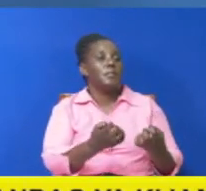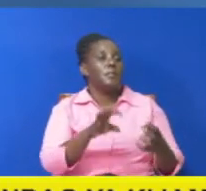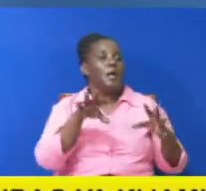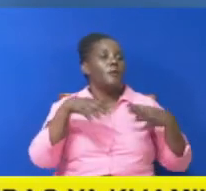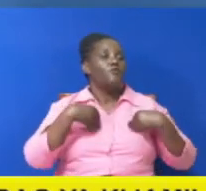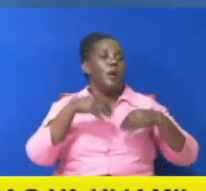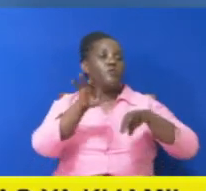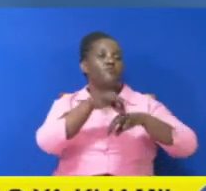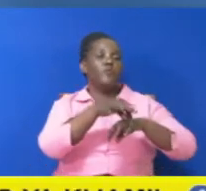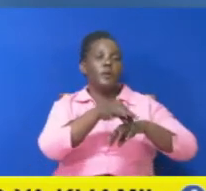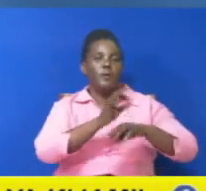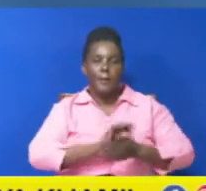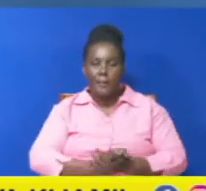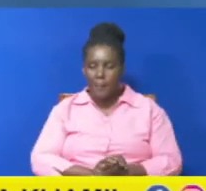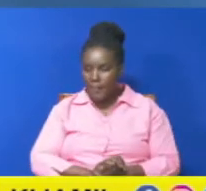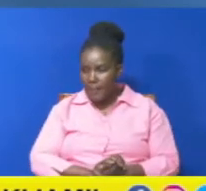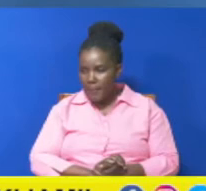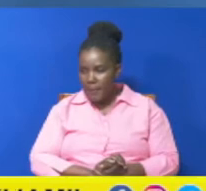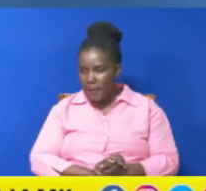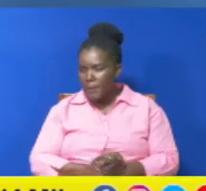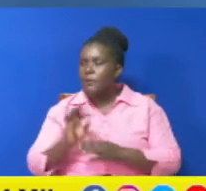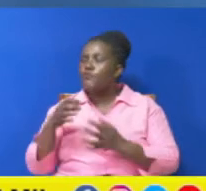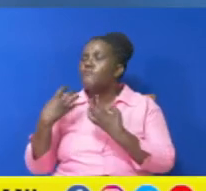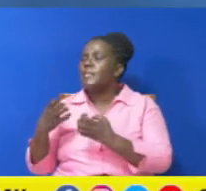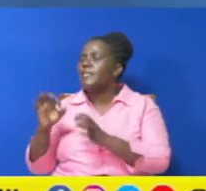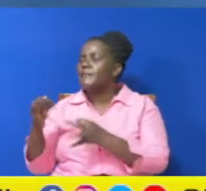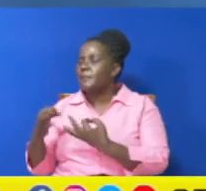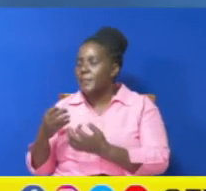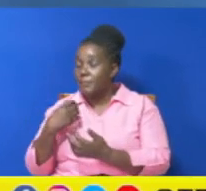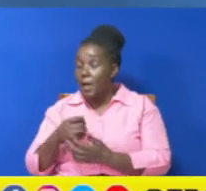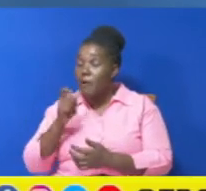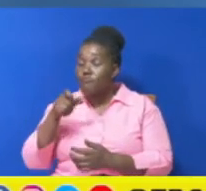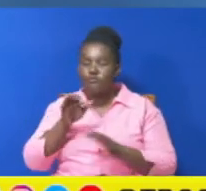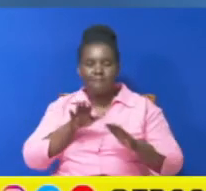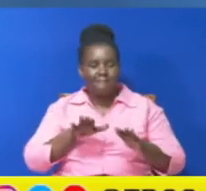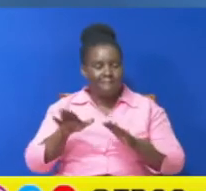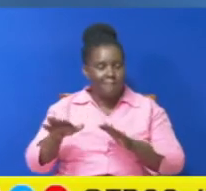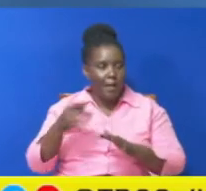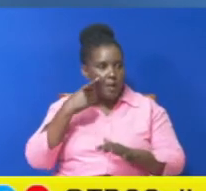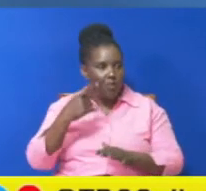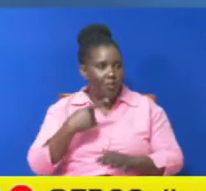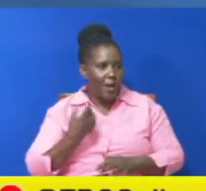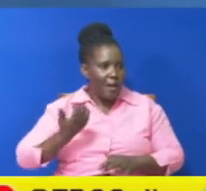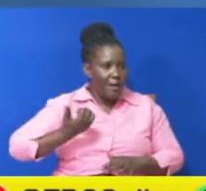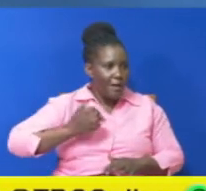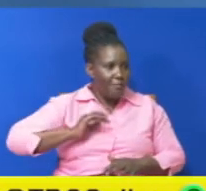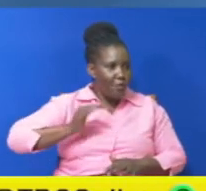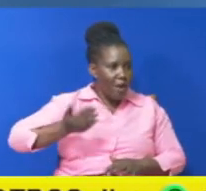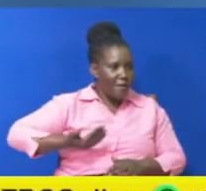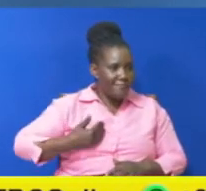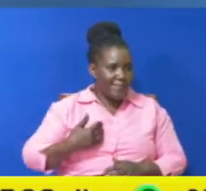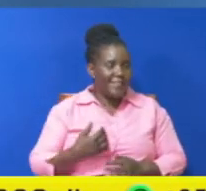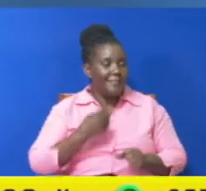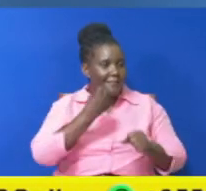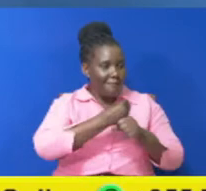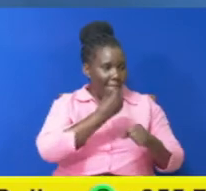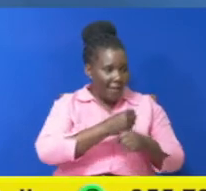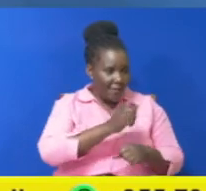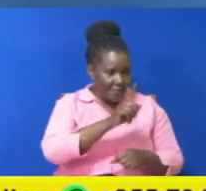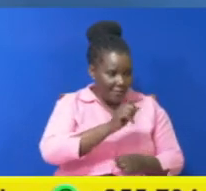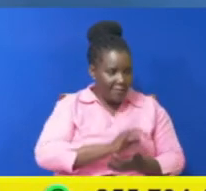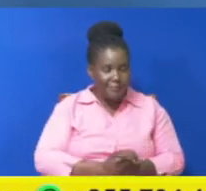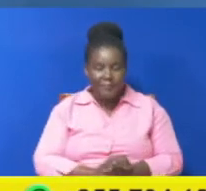ndoa. Umaskini huu unauzungumzia, inawezekana katika kuhangaika kwake kampata mwanamke mfanyakazi, mfanyabiashara. Inafika hatua sasa